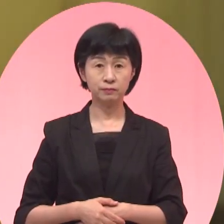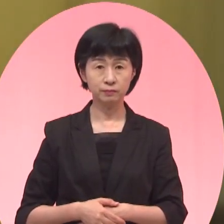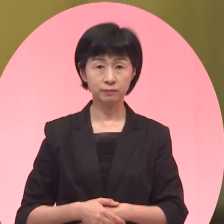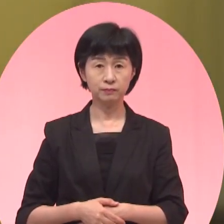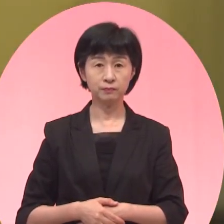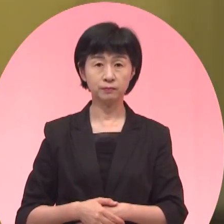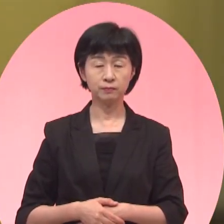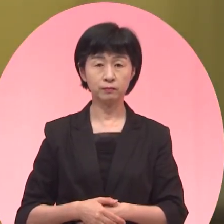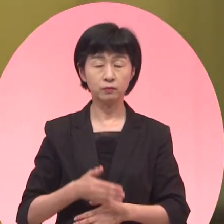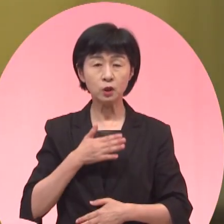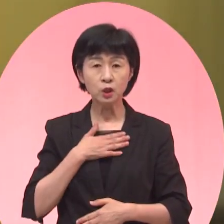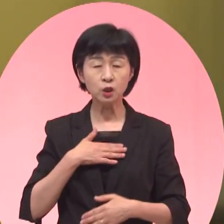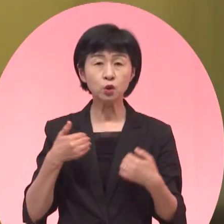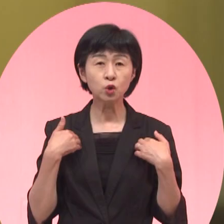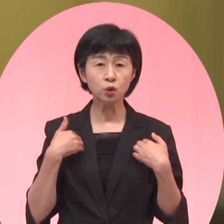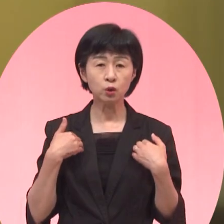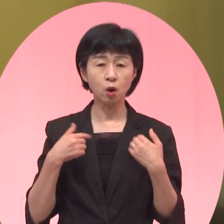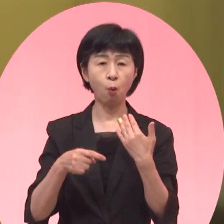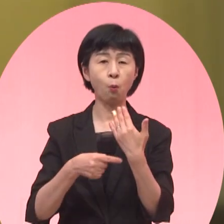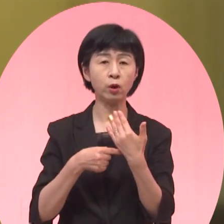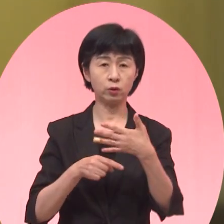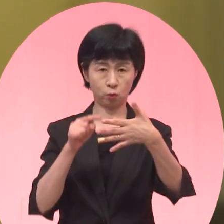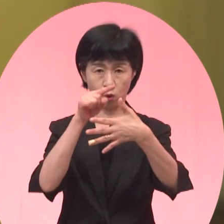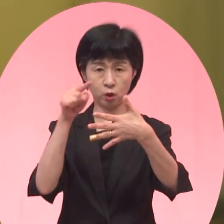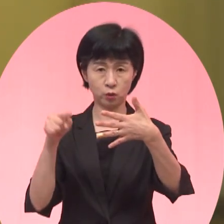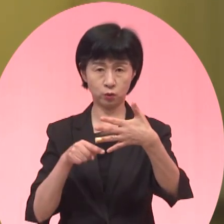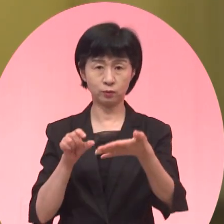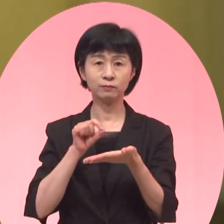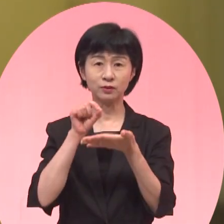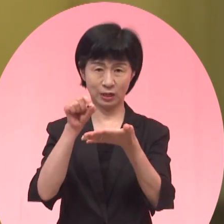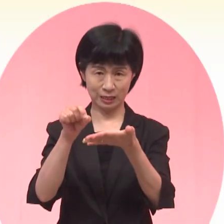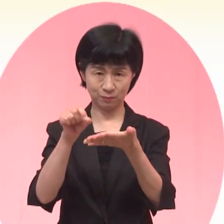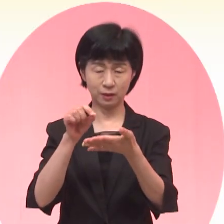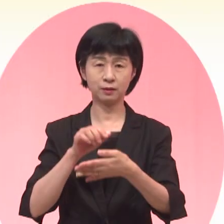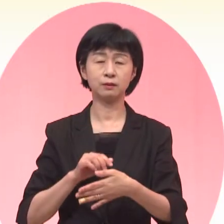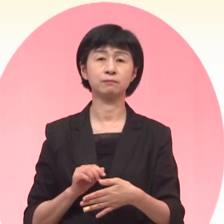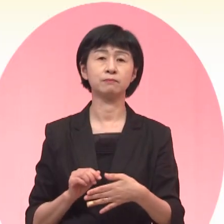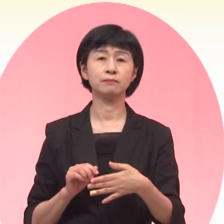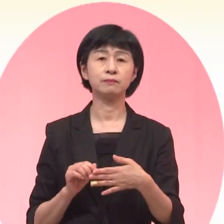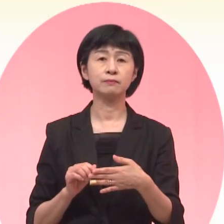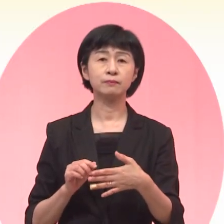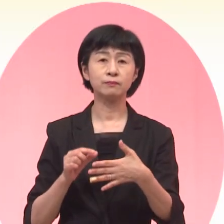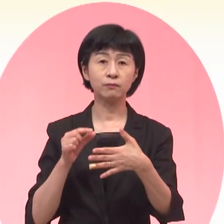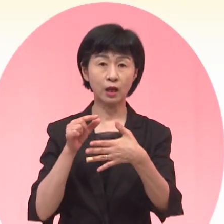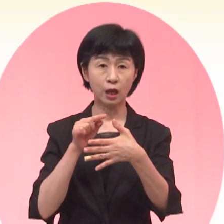では知っておくべき5つのポイントを紹介します。